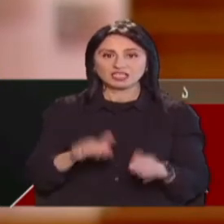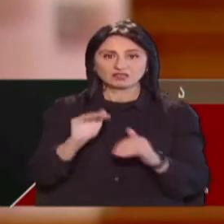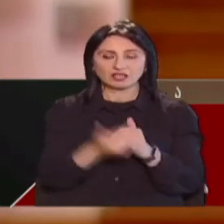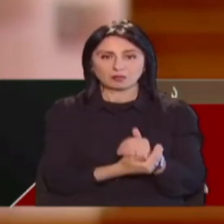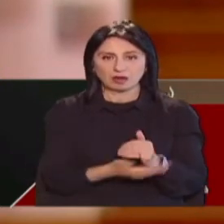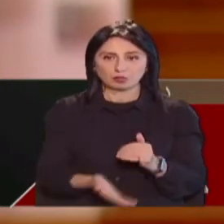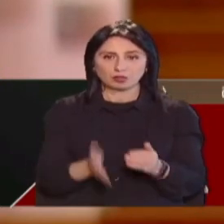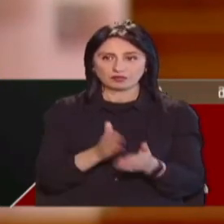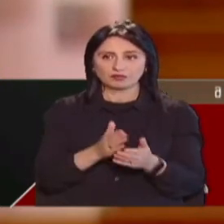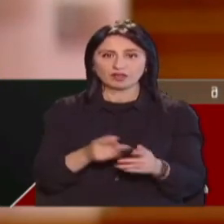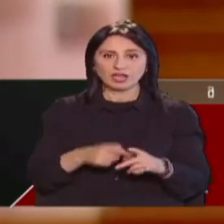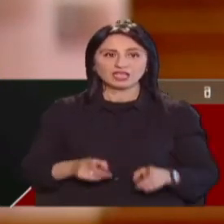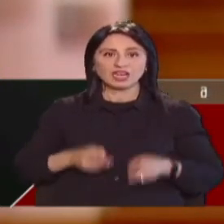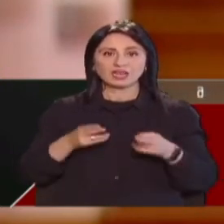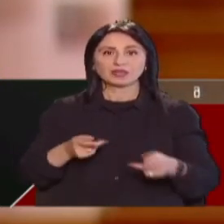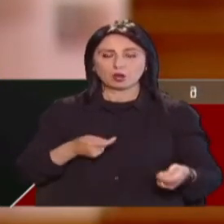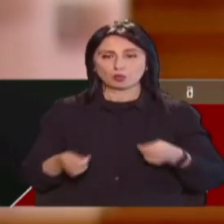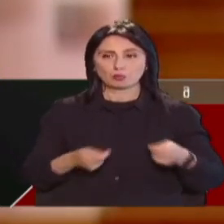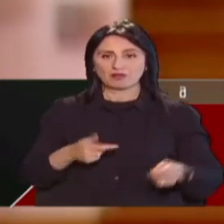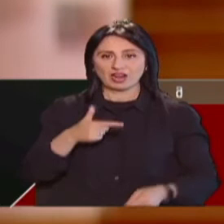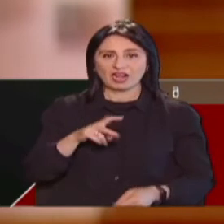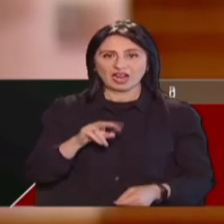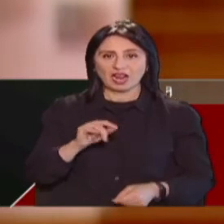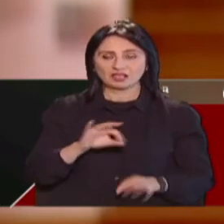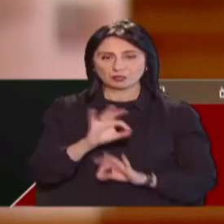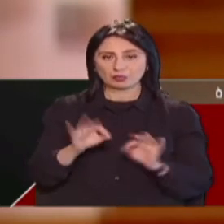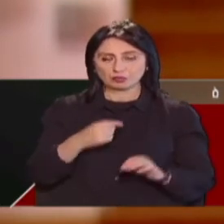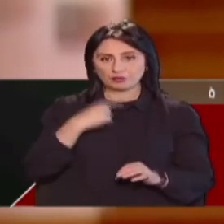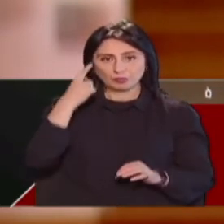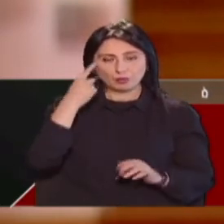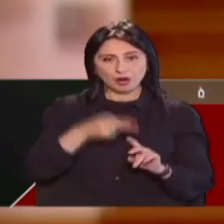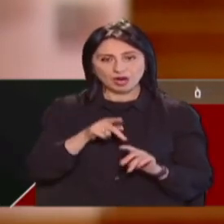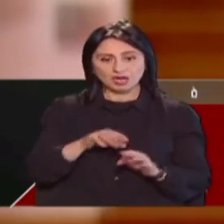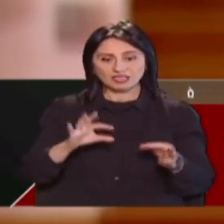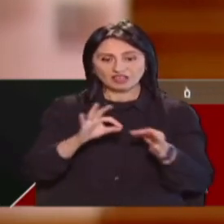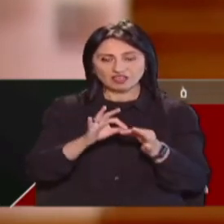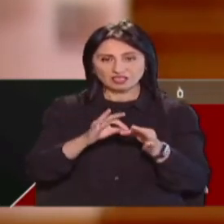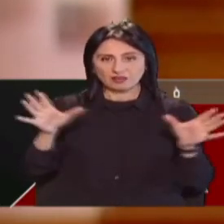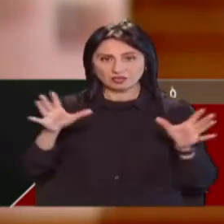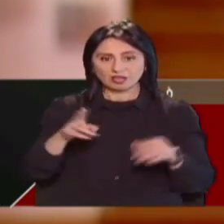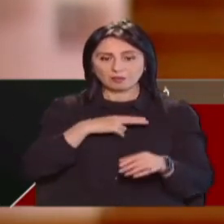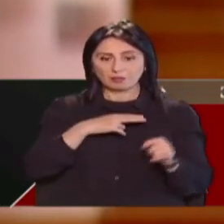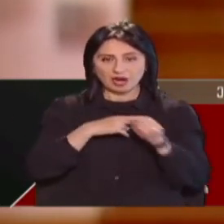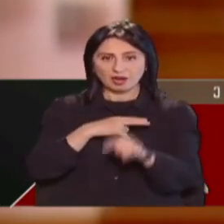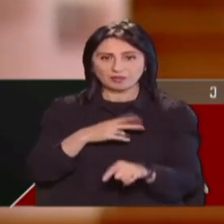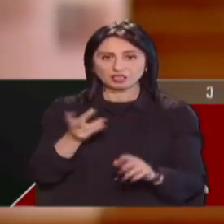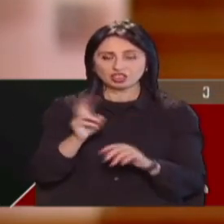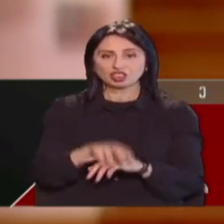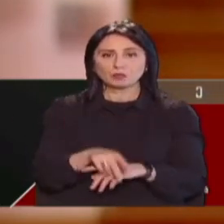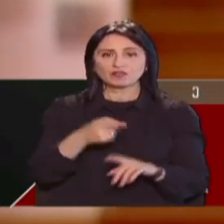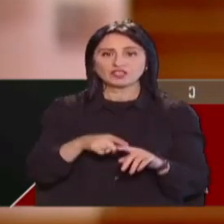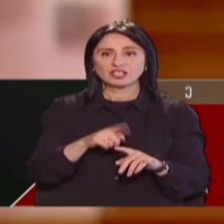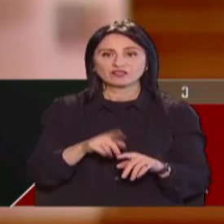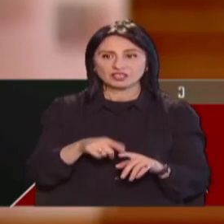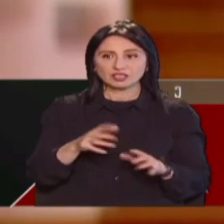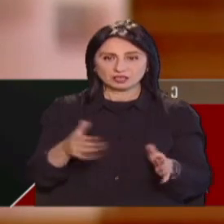damalule, es ar facturat, asta criminalul martuari. Gelatis proiectis, ce am stilul obținut la es cuanzi gauxnat, parlamentul ce mă uita. Es